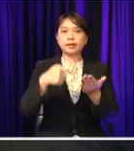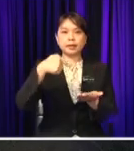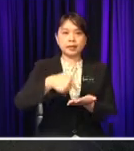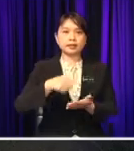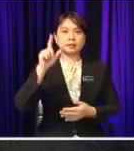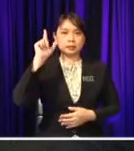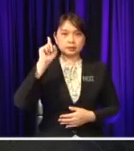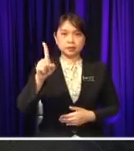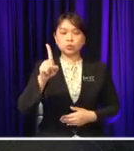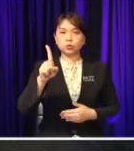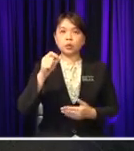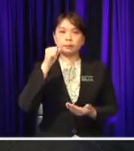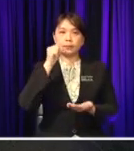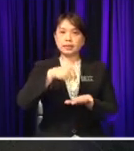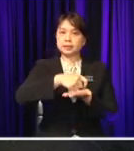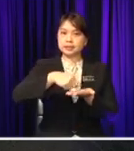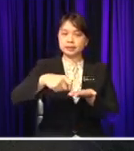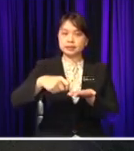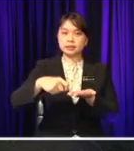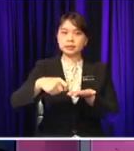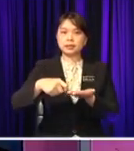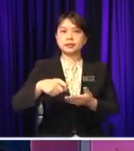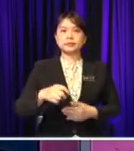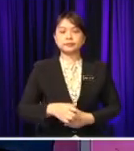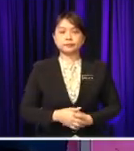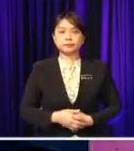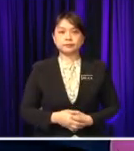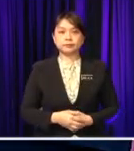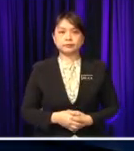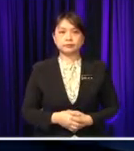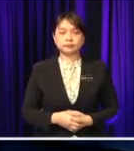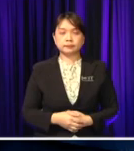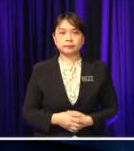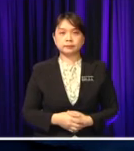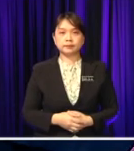yang pertama satu dua tiga